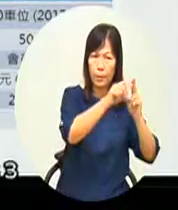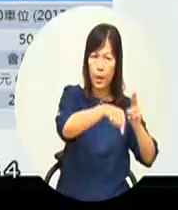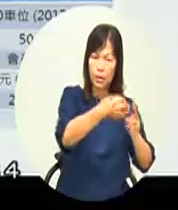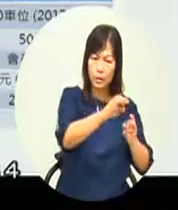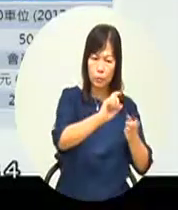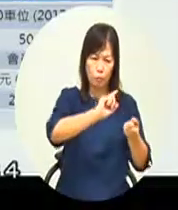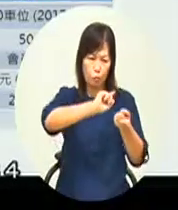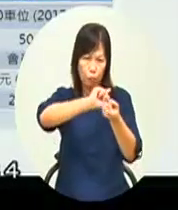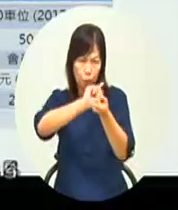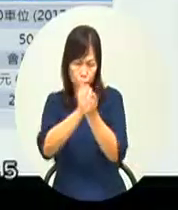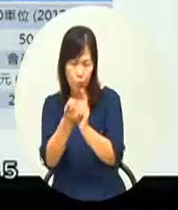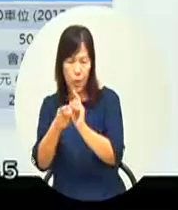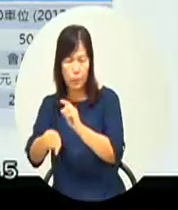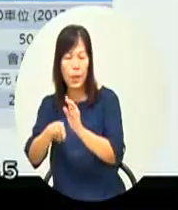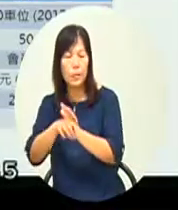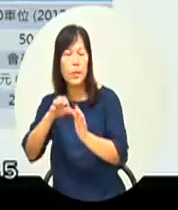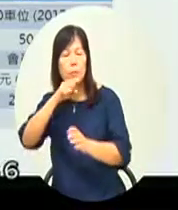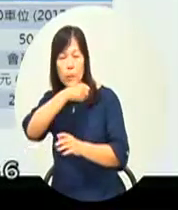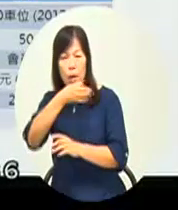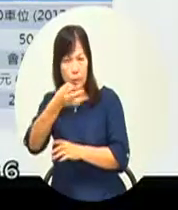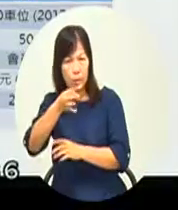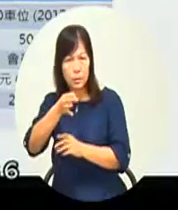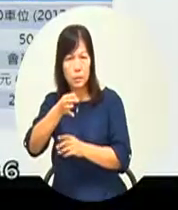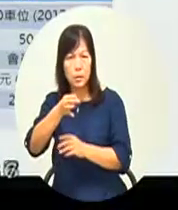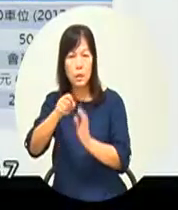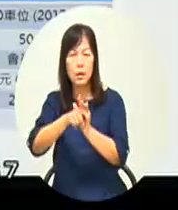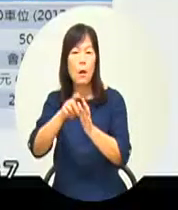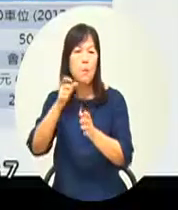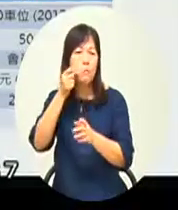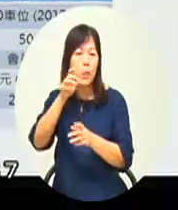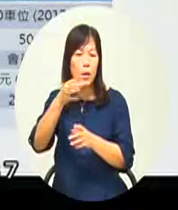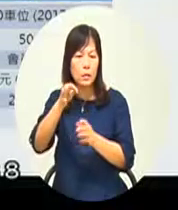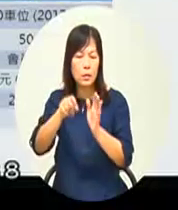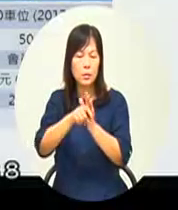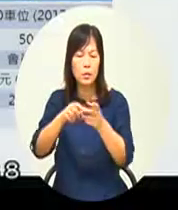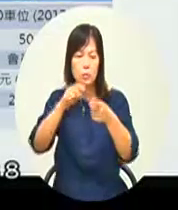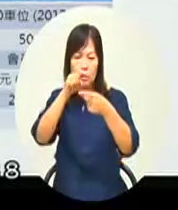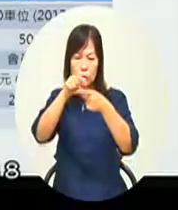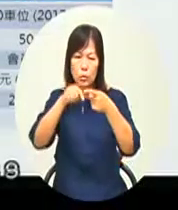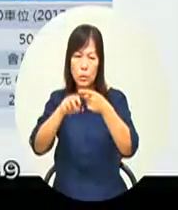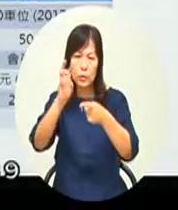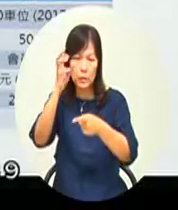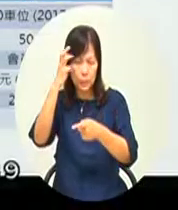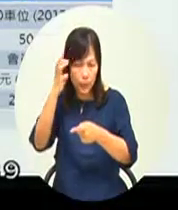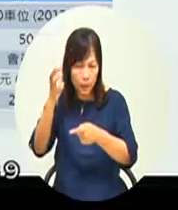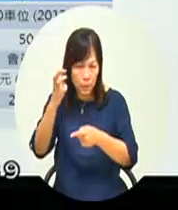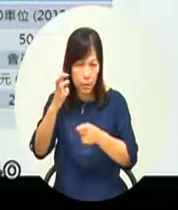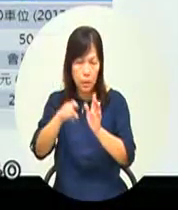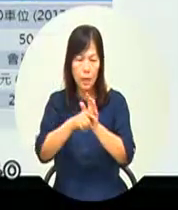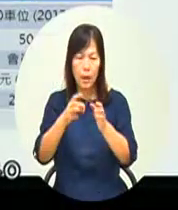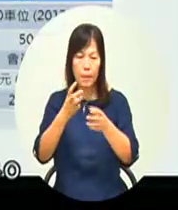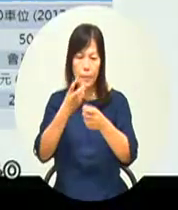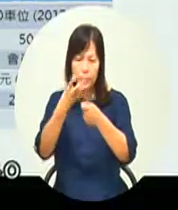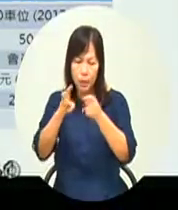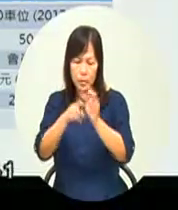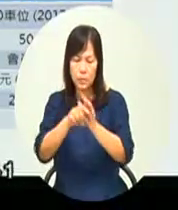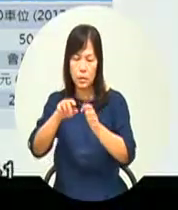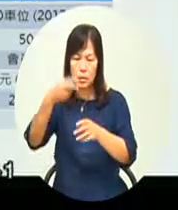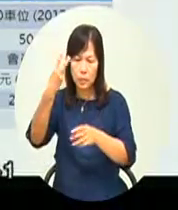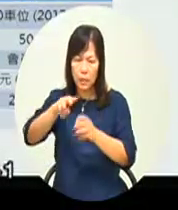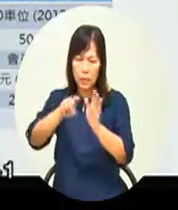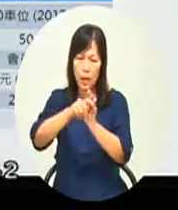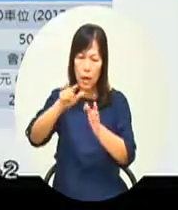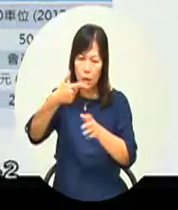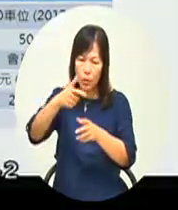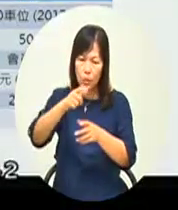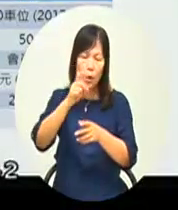换算过来，我们新台币的话。月费10欧元，我们除以30天，再加上每半小时6欧元，所以